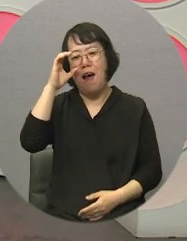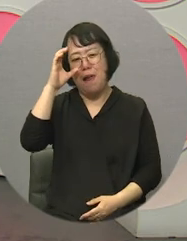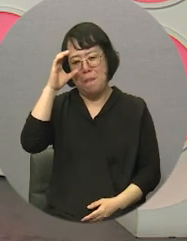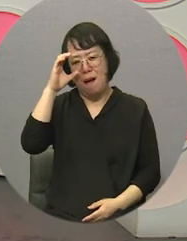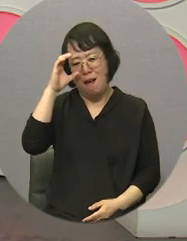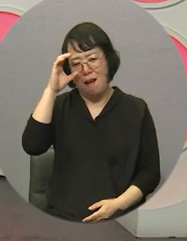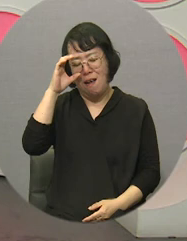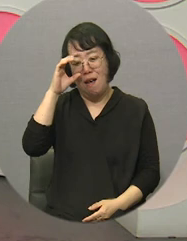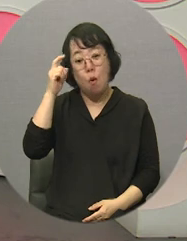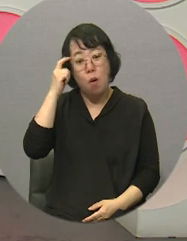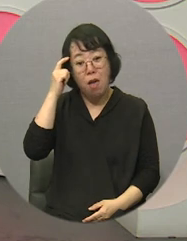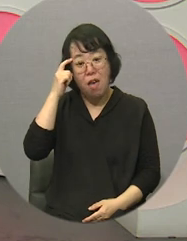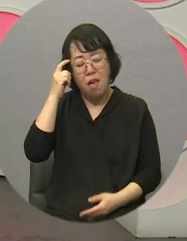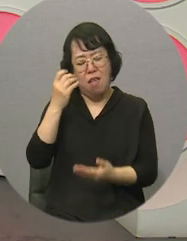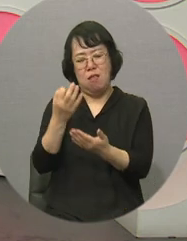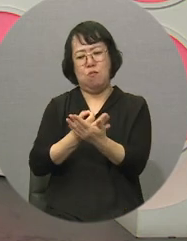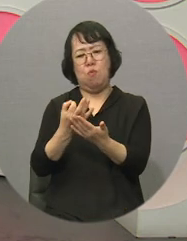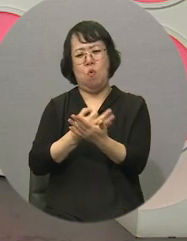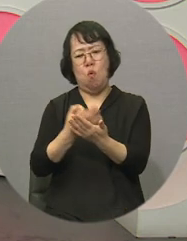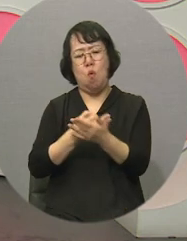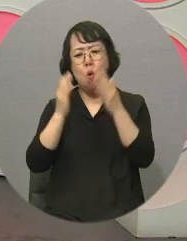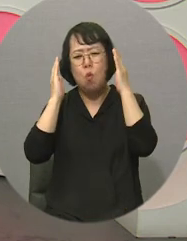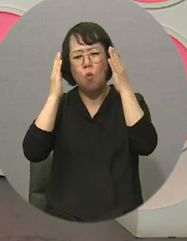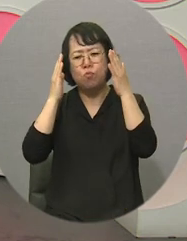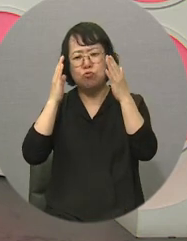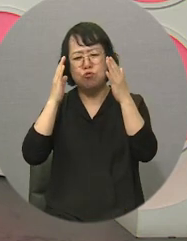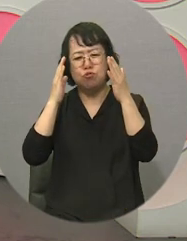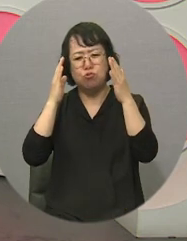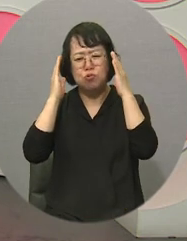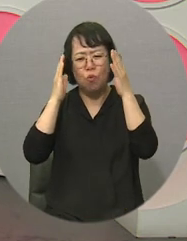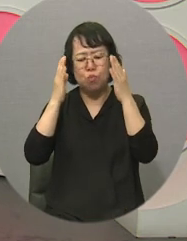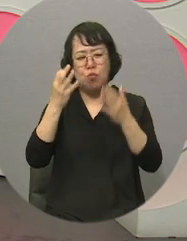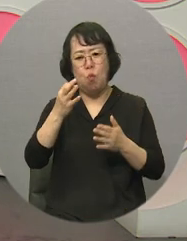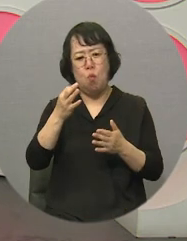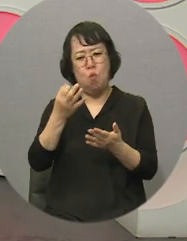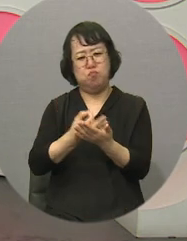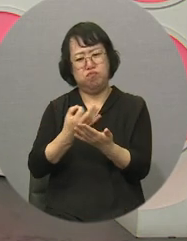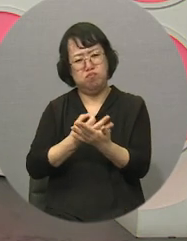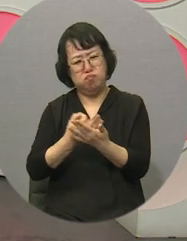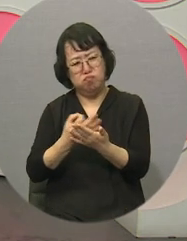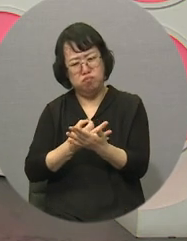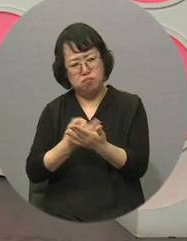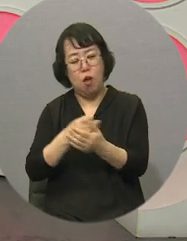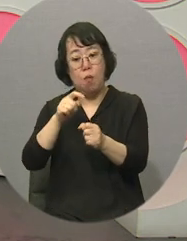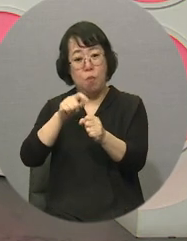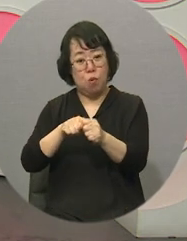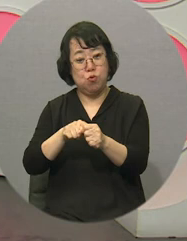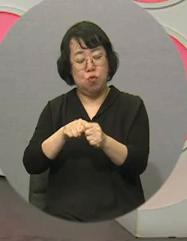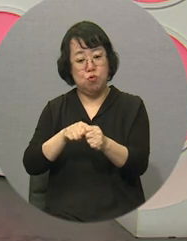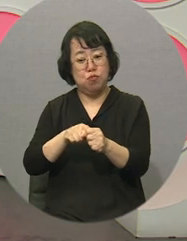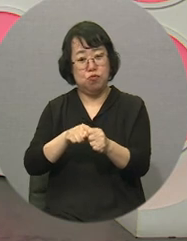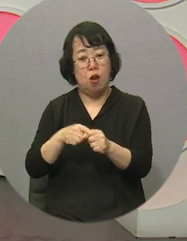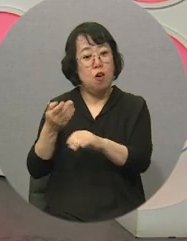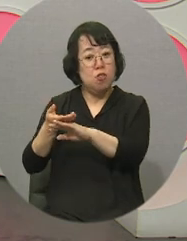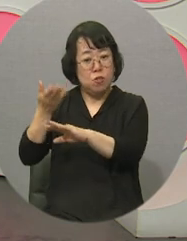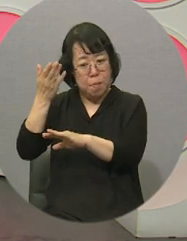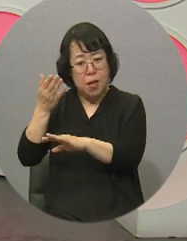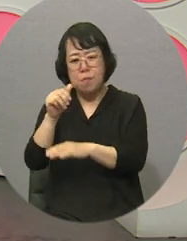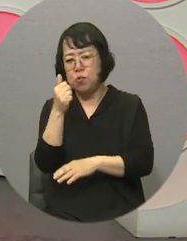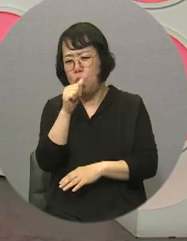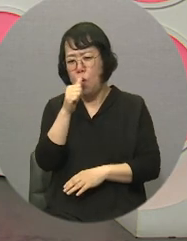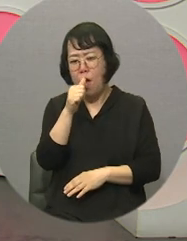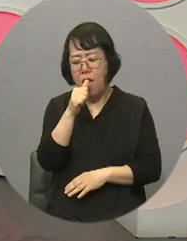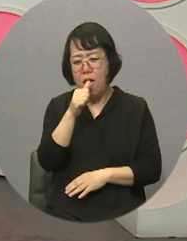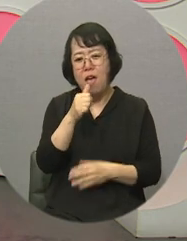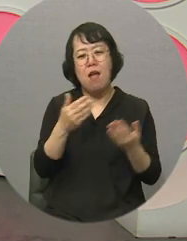아르바이트로 등록금을 마련하는 저를 딱하게 여긴 선배가요. 자신이 일하는 사회복지재단을 소개해